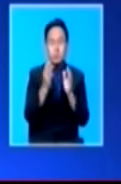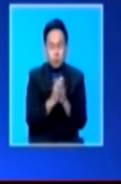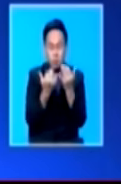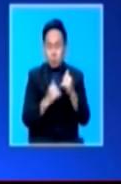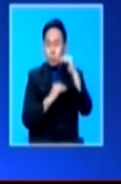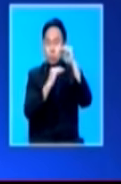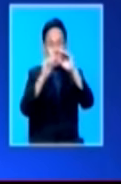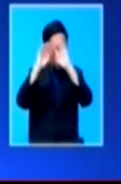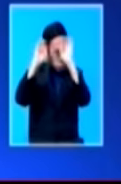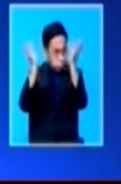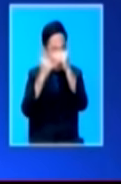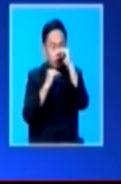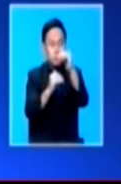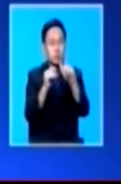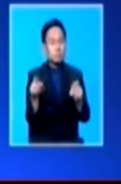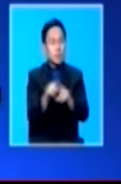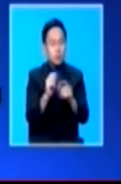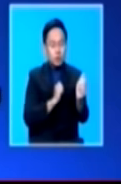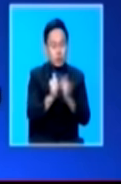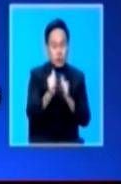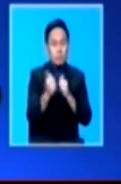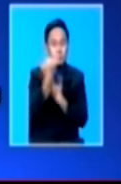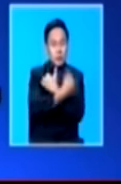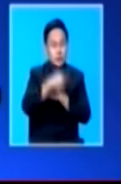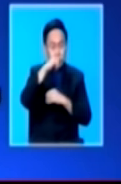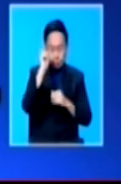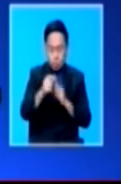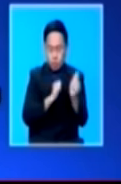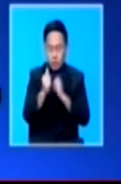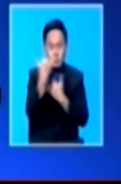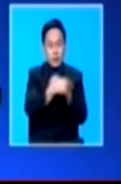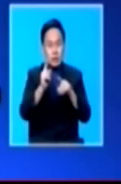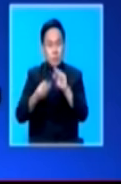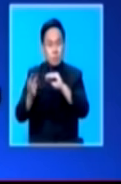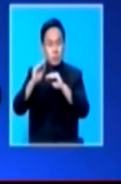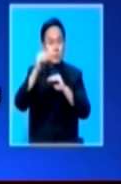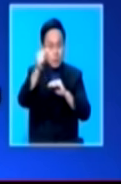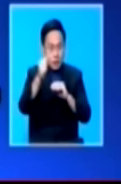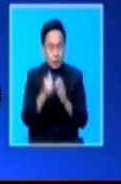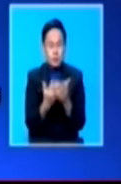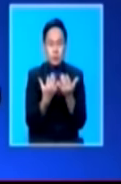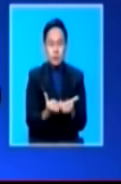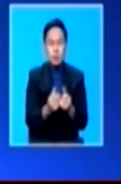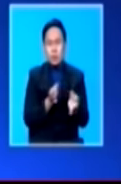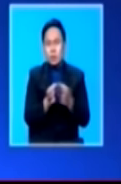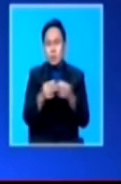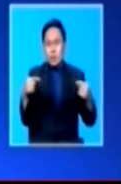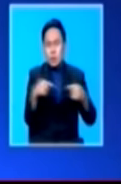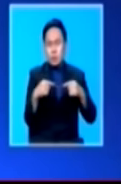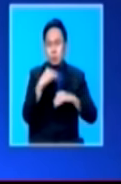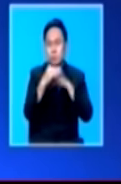ราเหมือนกันนะครับในการเข้ามาในครั้งนี้เพราะนั้นจะเห็นได้ว่าจุดเริ่มต้นก็คือการวิจัยและพัฒนานวัตกรรมใหม่ๆนะครับจะเป็นกุญ